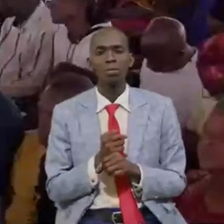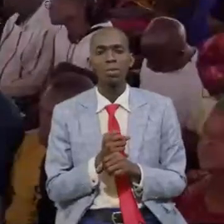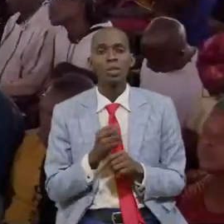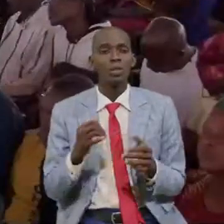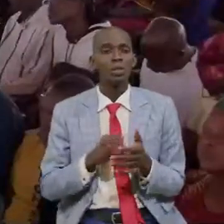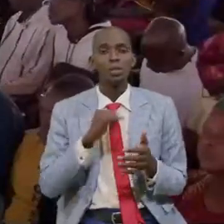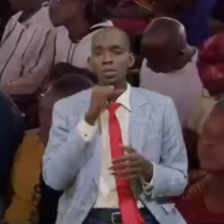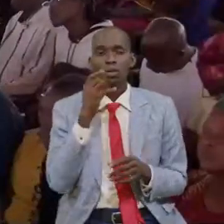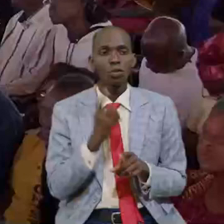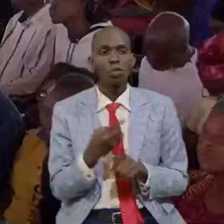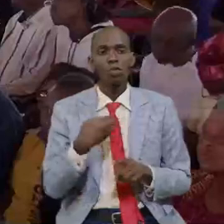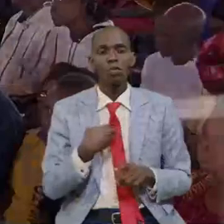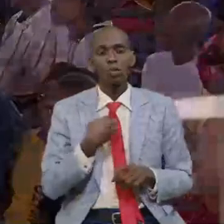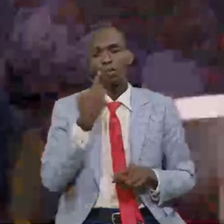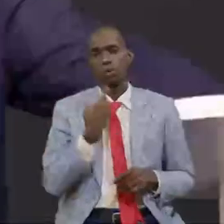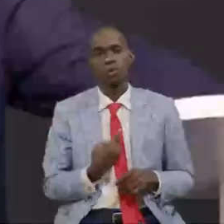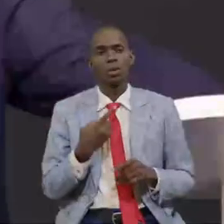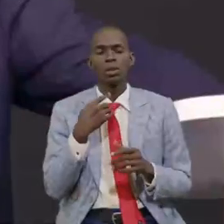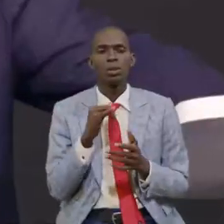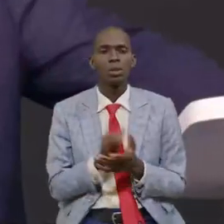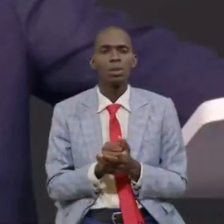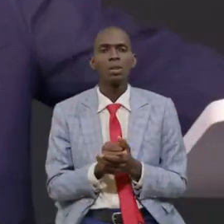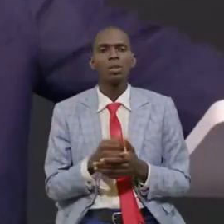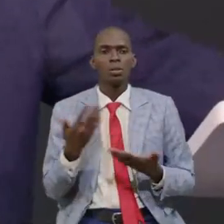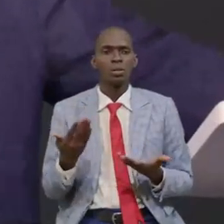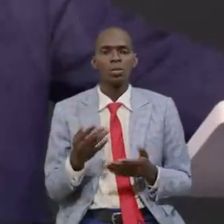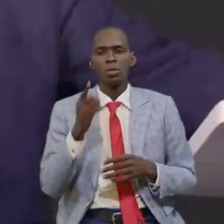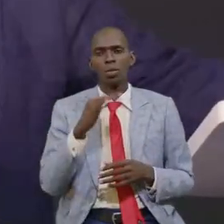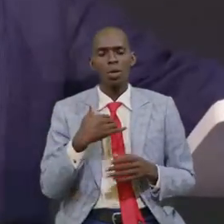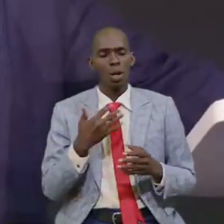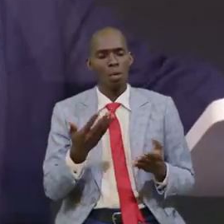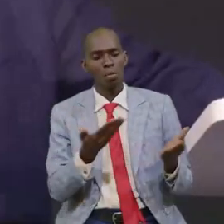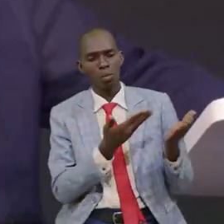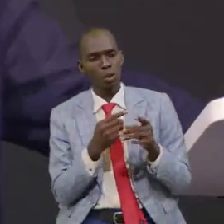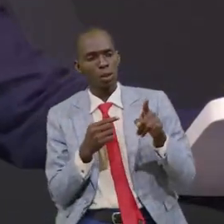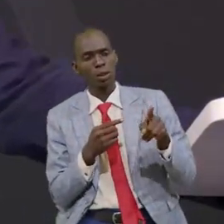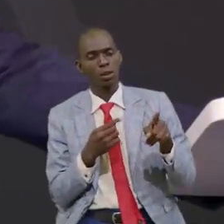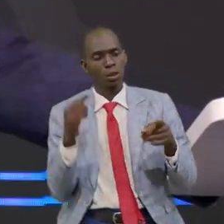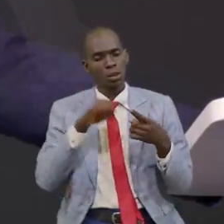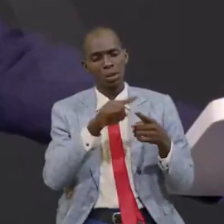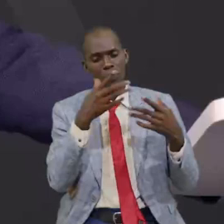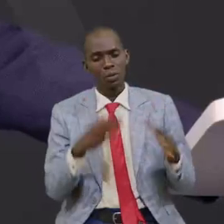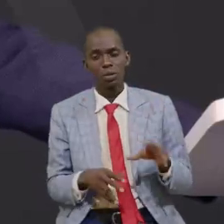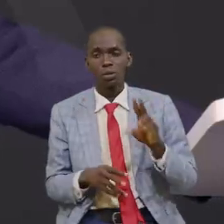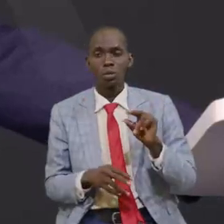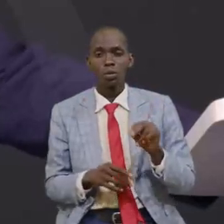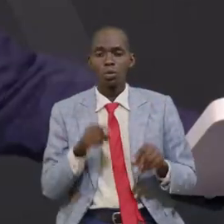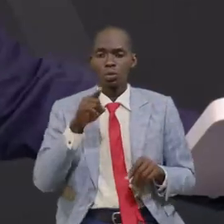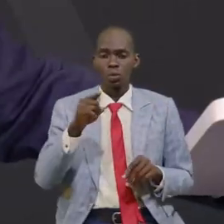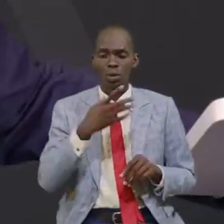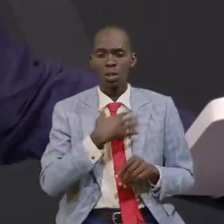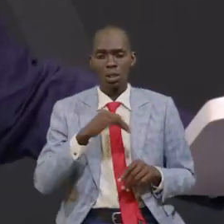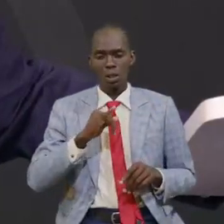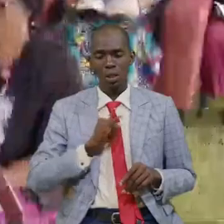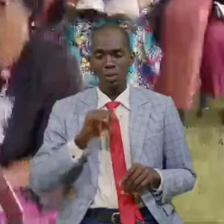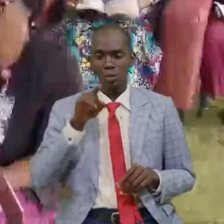Ce n'est pas seulement moi seul. Oh, Dieu l'a amené jusqu'à ce qu'il devienne. Non, vous et moi. J'ai